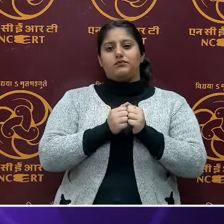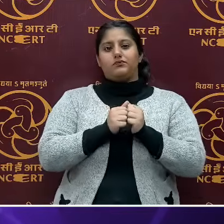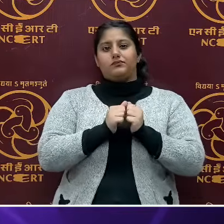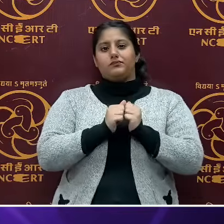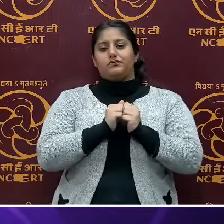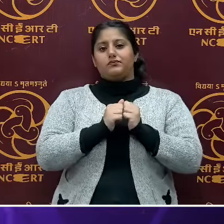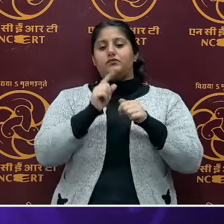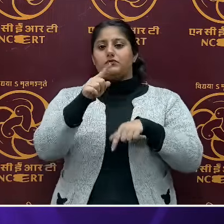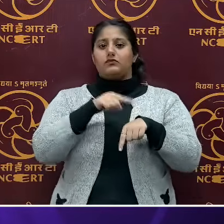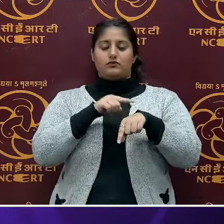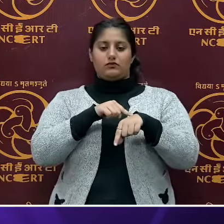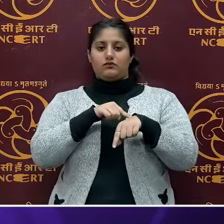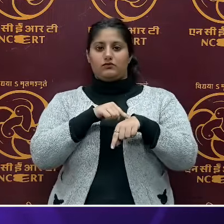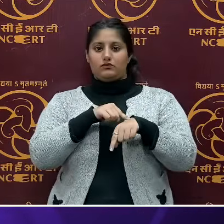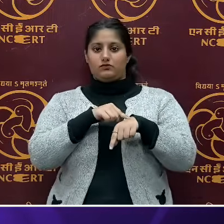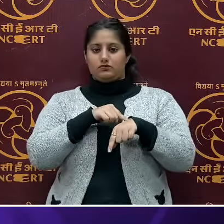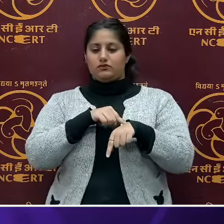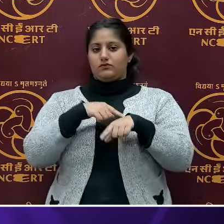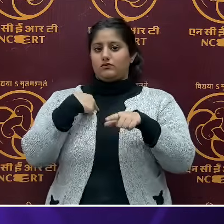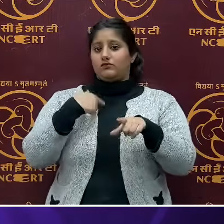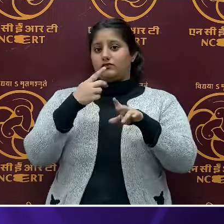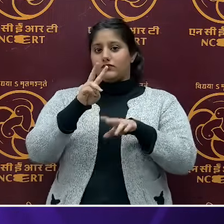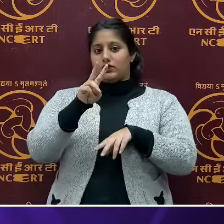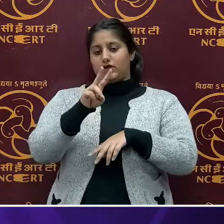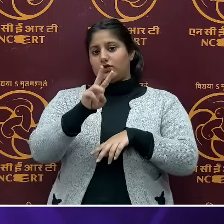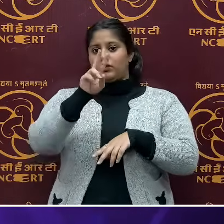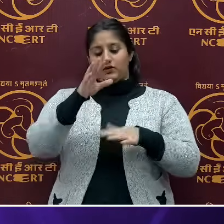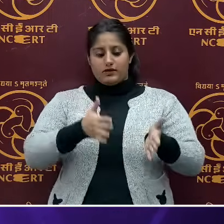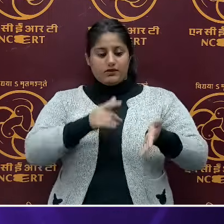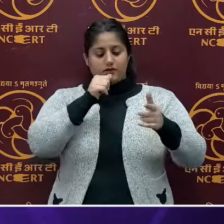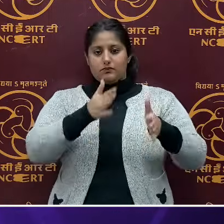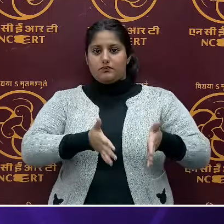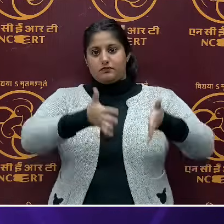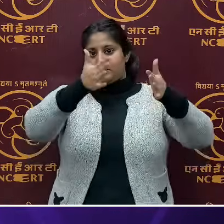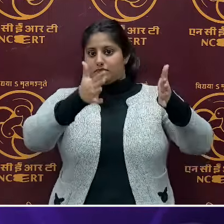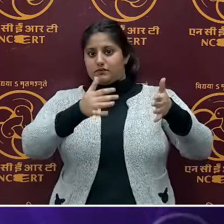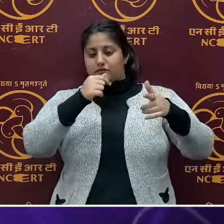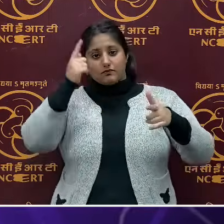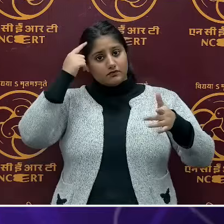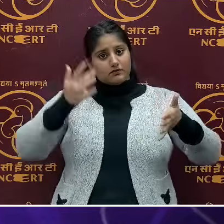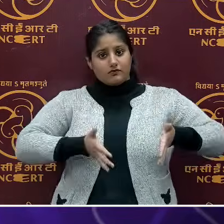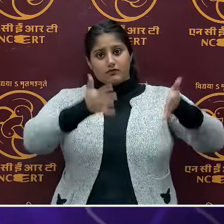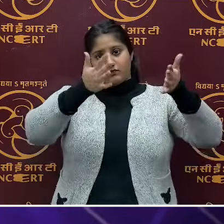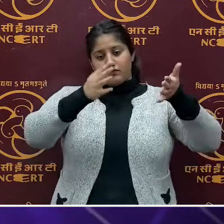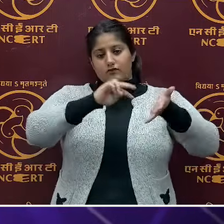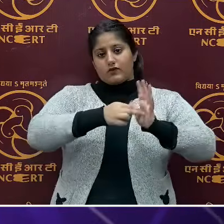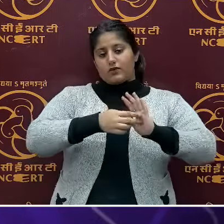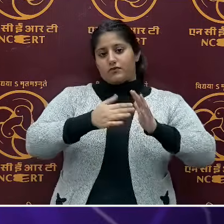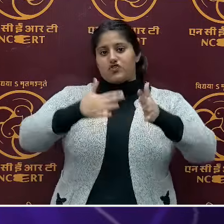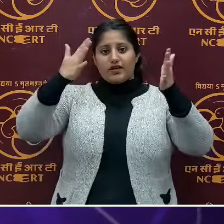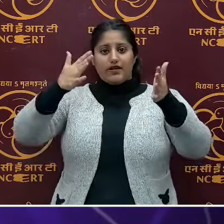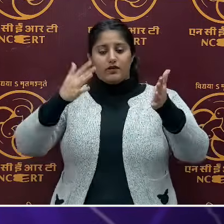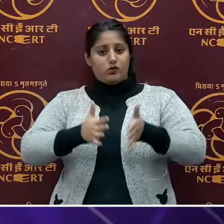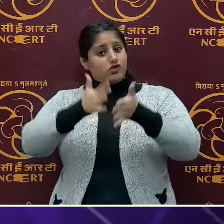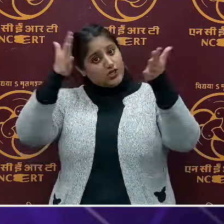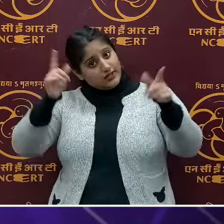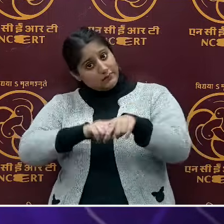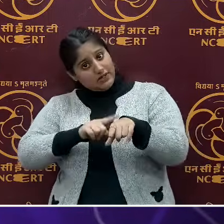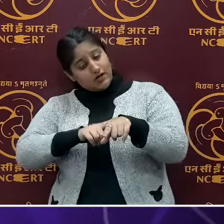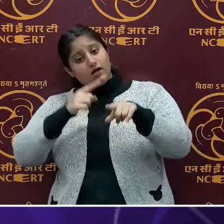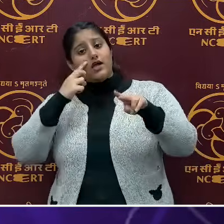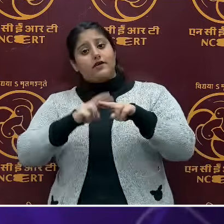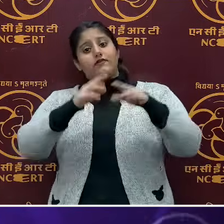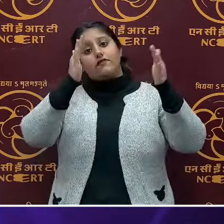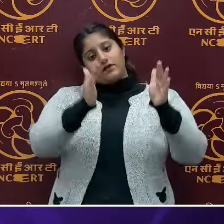कितना time लगेगा? Less time will be taken by to fill the tanks only. Yes. Less number of taps. That means more time will be taken to fill